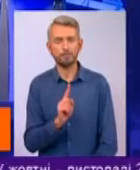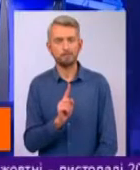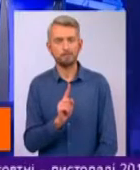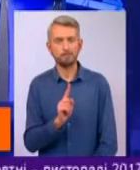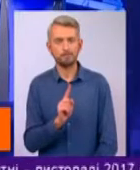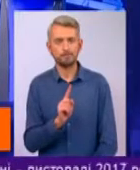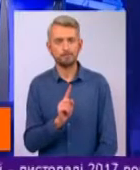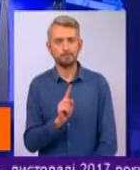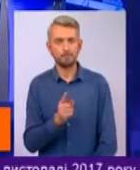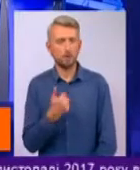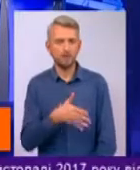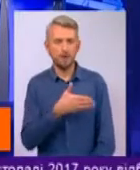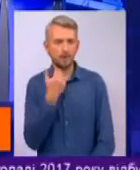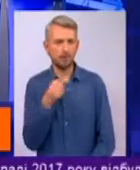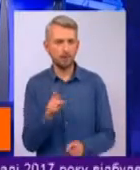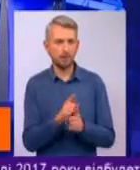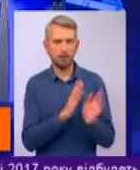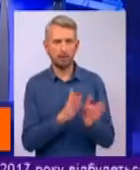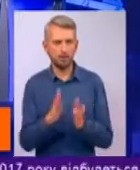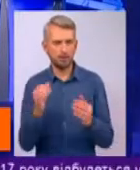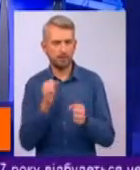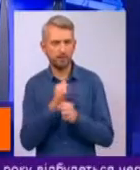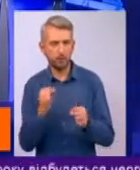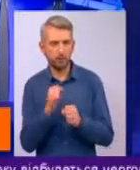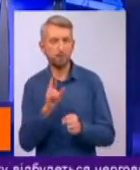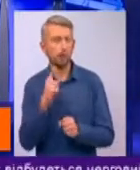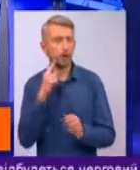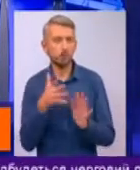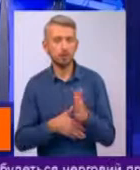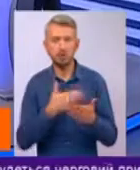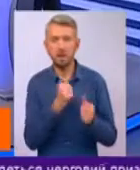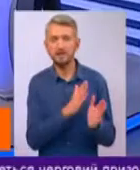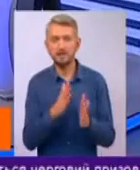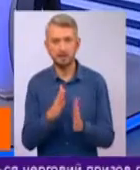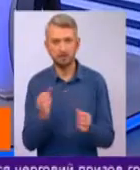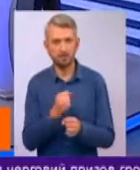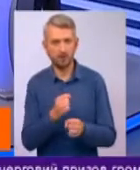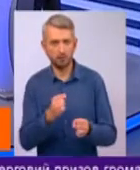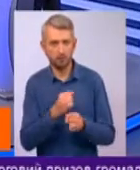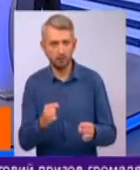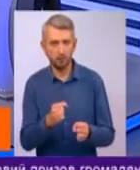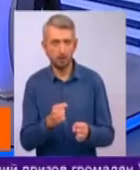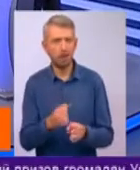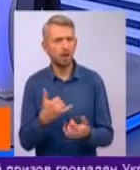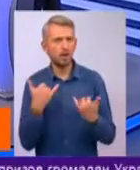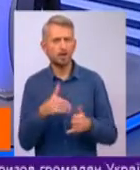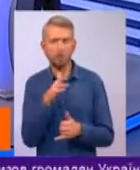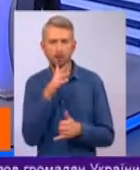мов вже немає би вибухів таких системних. Як це розуміти? Немає системних вибухів. Хіба при